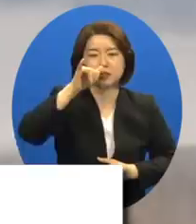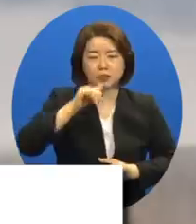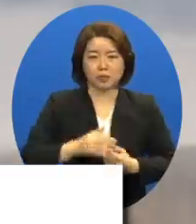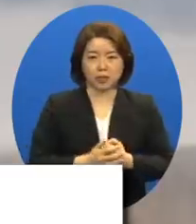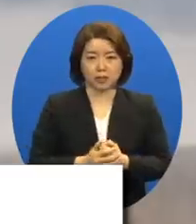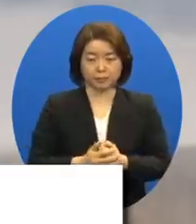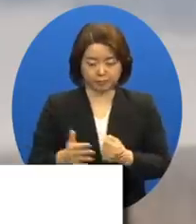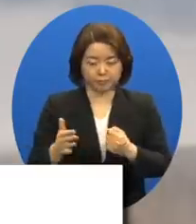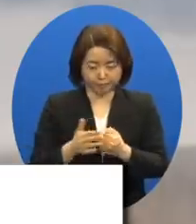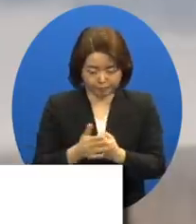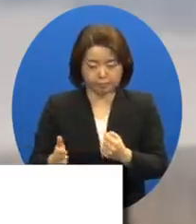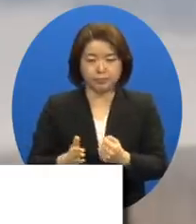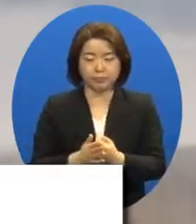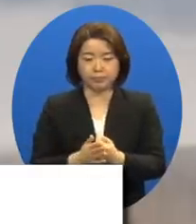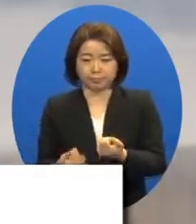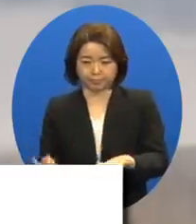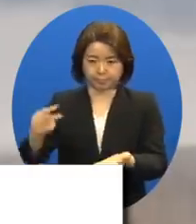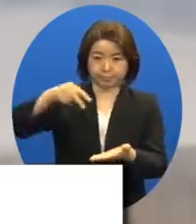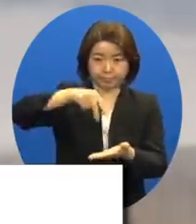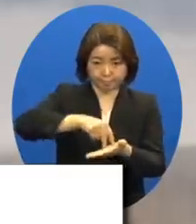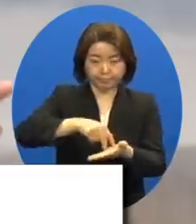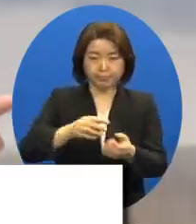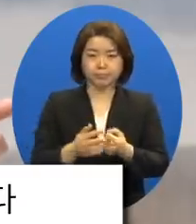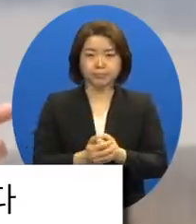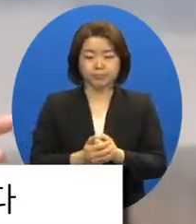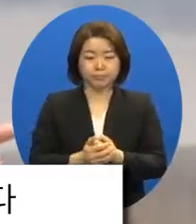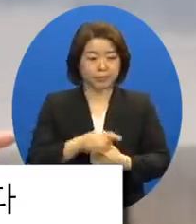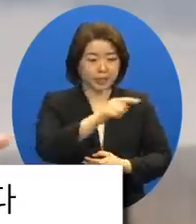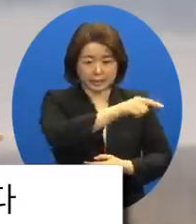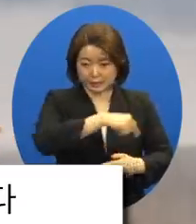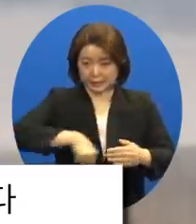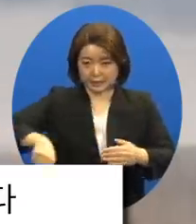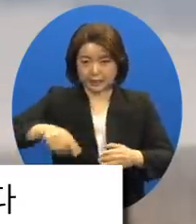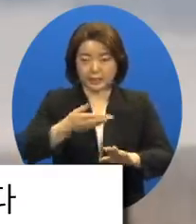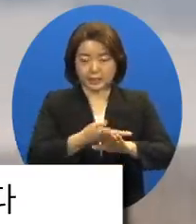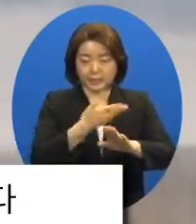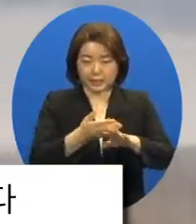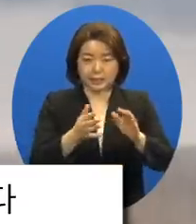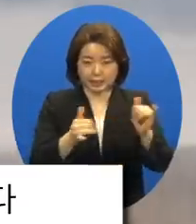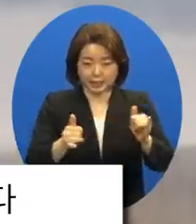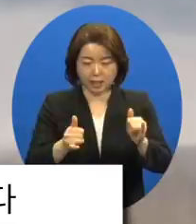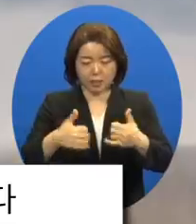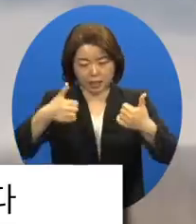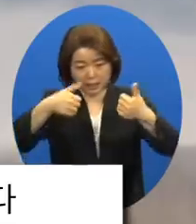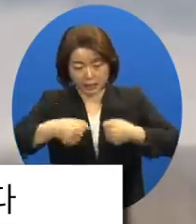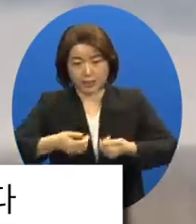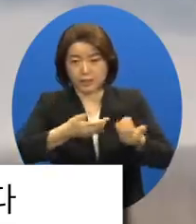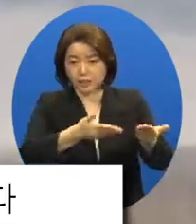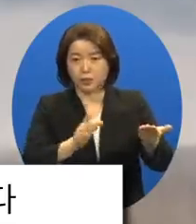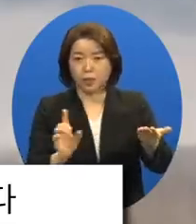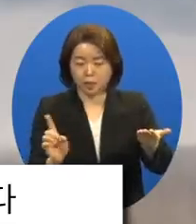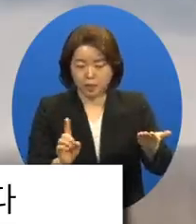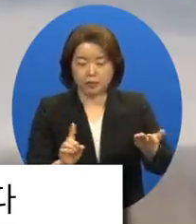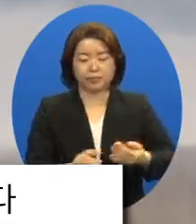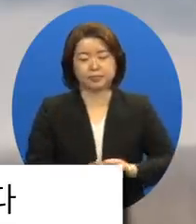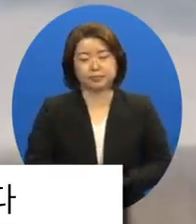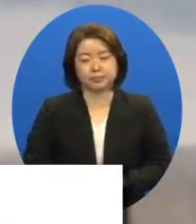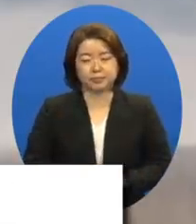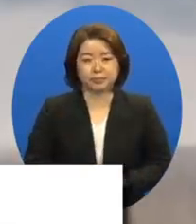그래서 그는 자리에서 벌떡 일어나서 동료 과목의 있는 동료들에게 이렇게 인사를 했다고 합니다